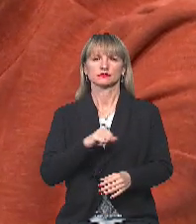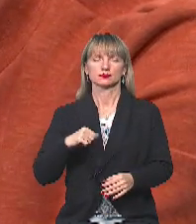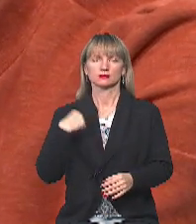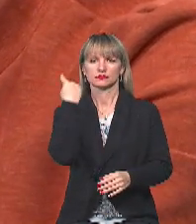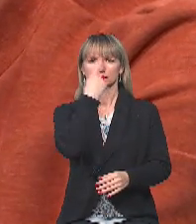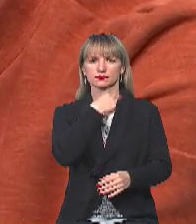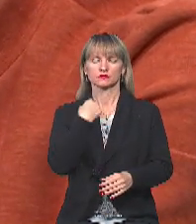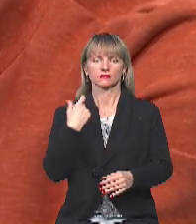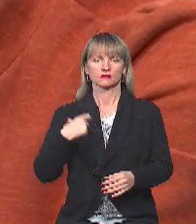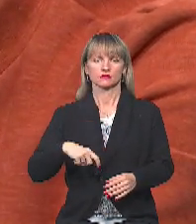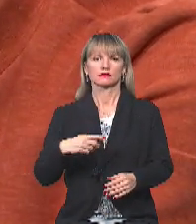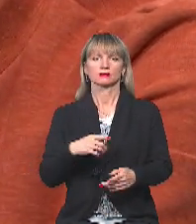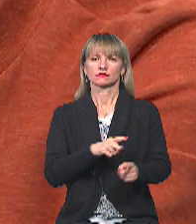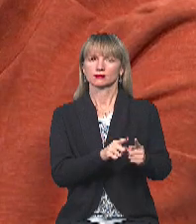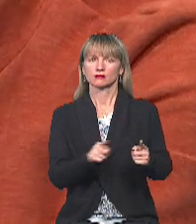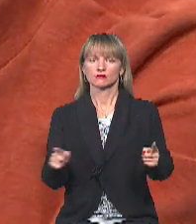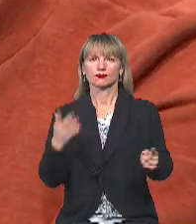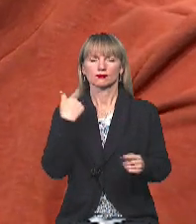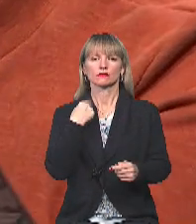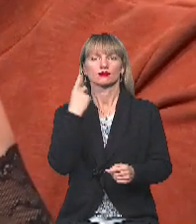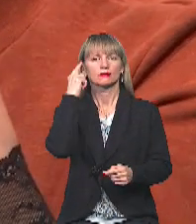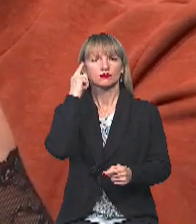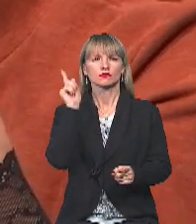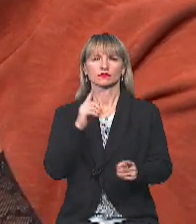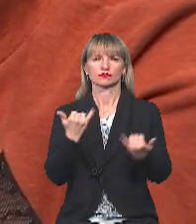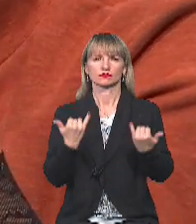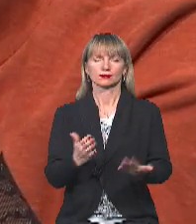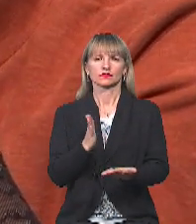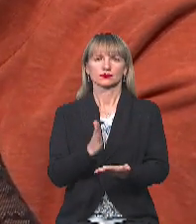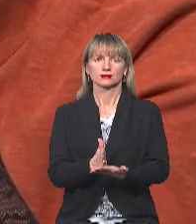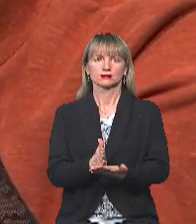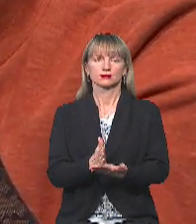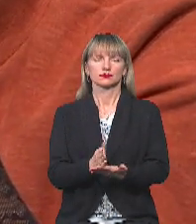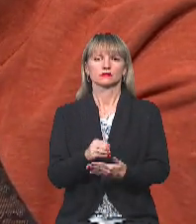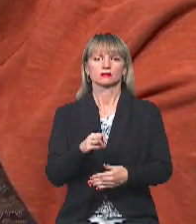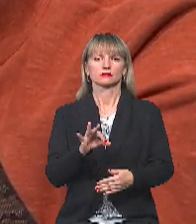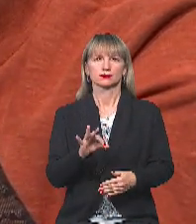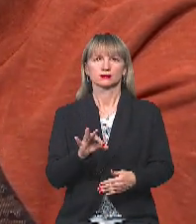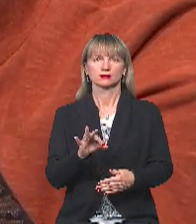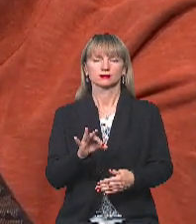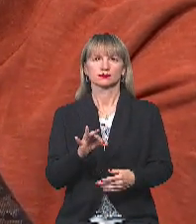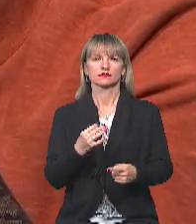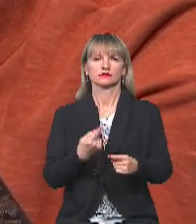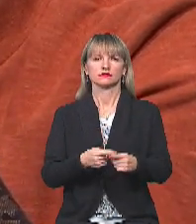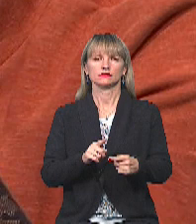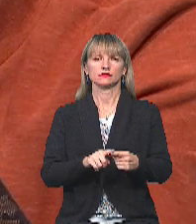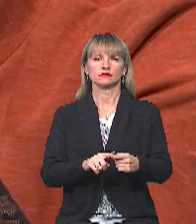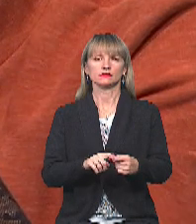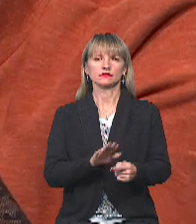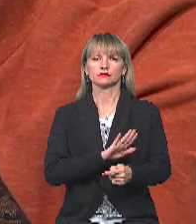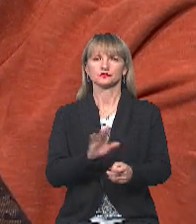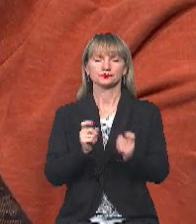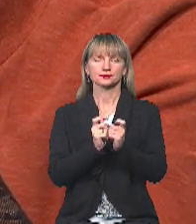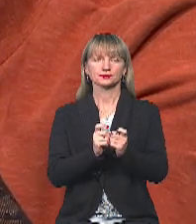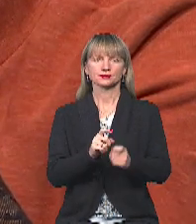самоідентифікація наша триває. І коли я роздумую над тим, що зараз відбувається, то це, знаєте, це не боротьба